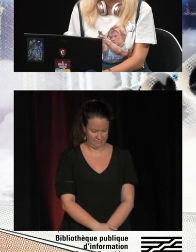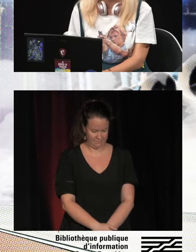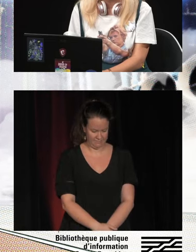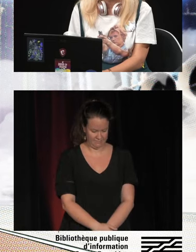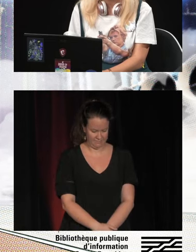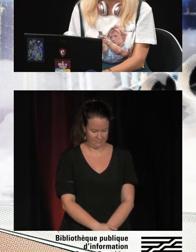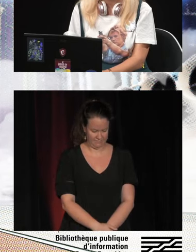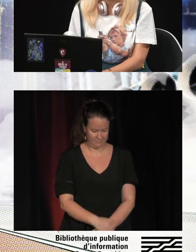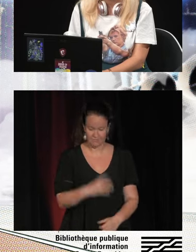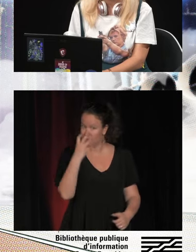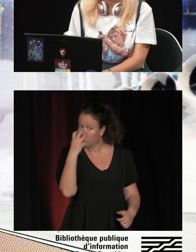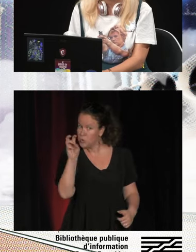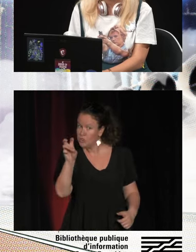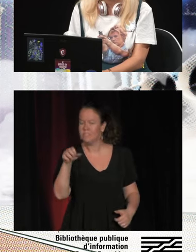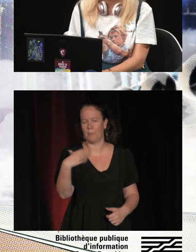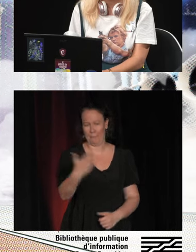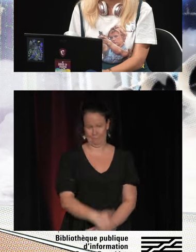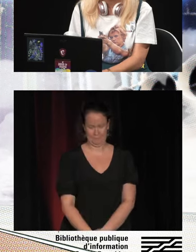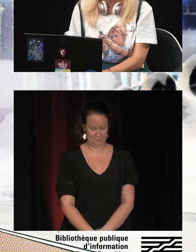On verra Yoshi, mais plus tard.